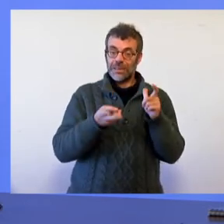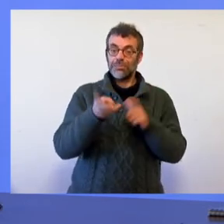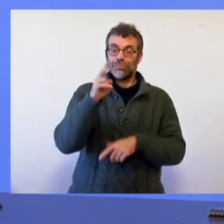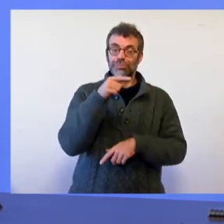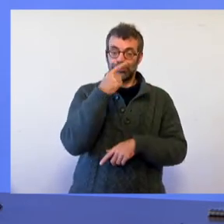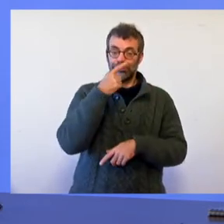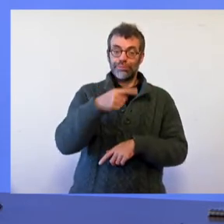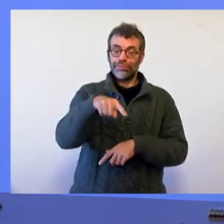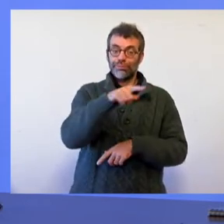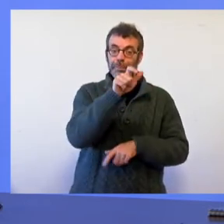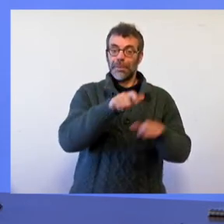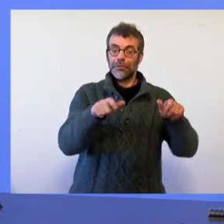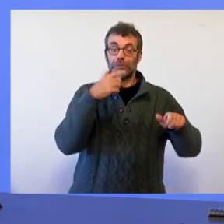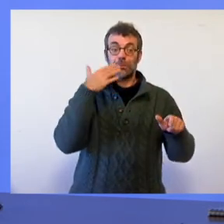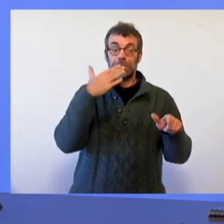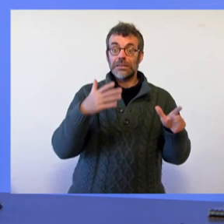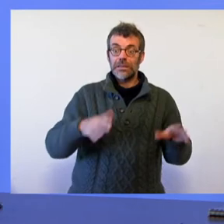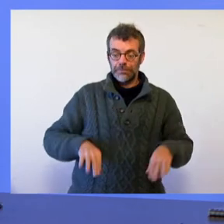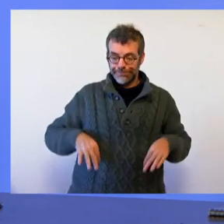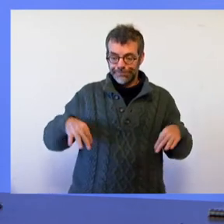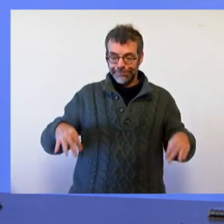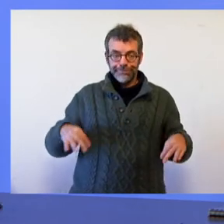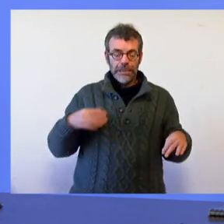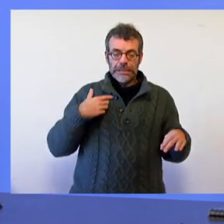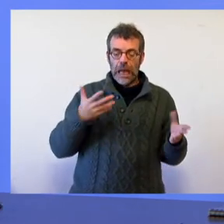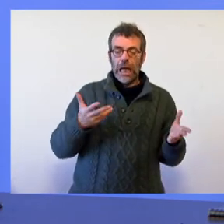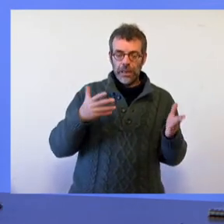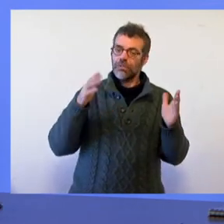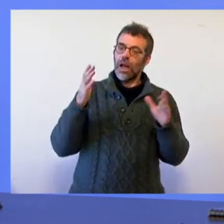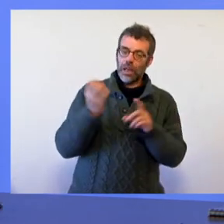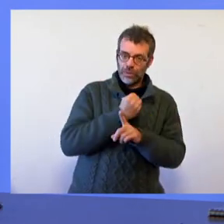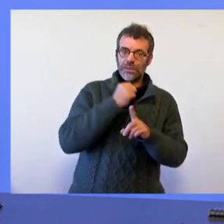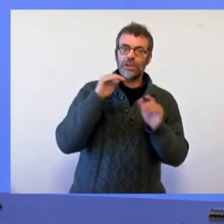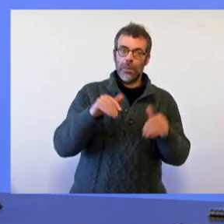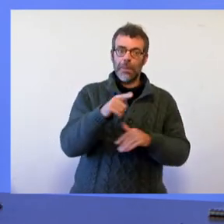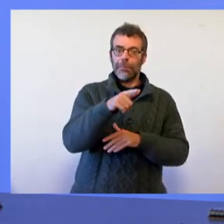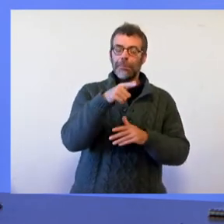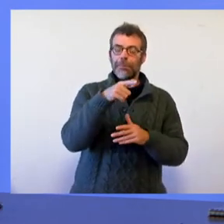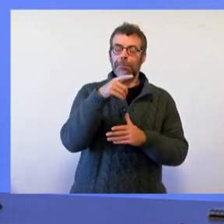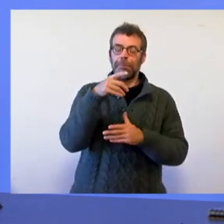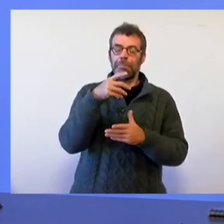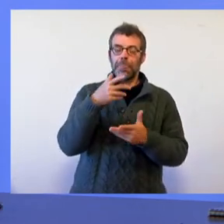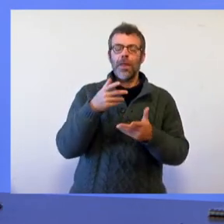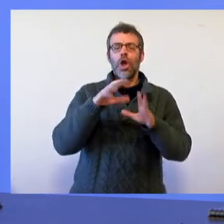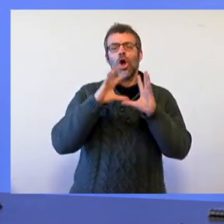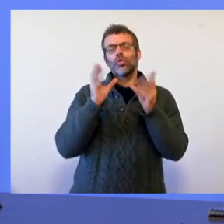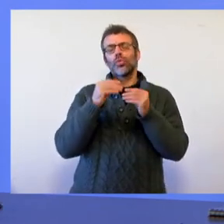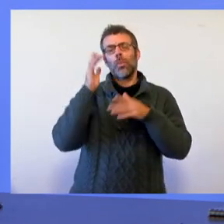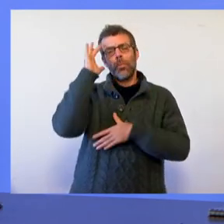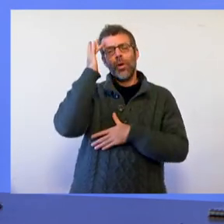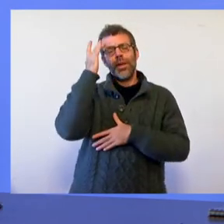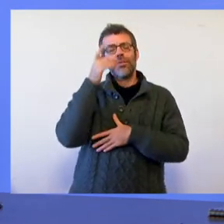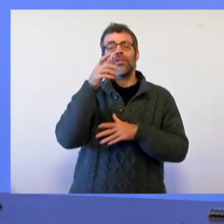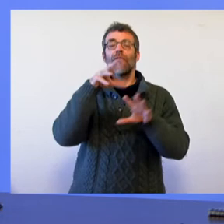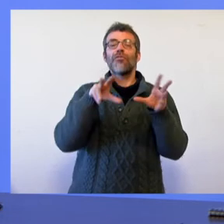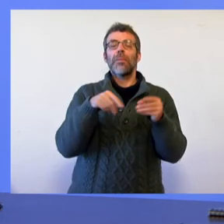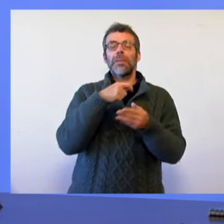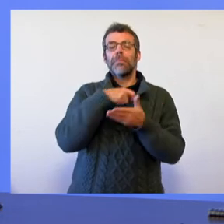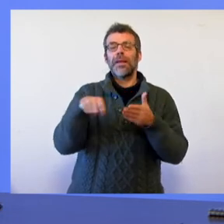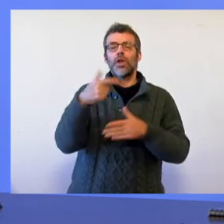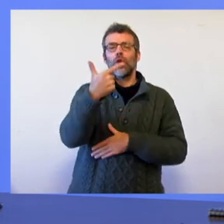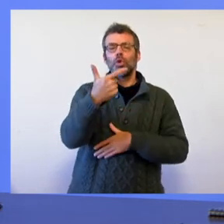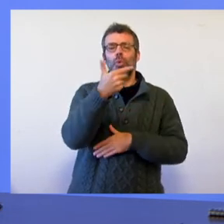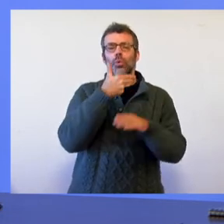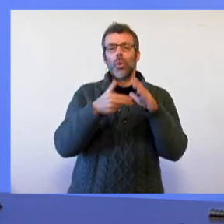les personnes qui ont le moins les moyens. Donc les familles payent en moyenne aujourd'hui 2,63 €. C'est un tarif moyen qui a